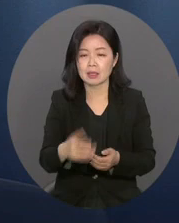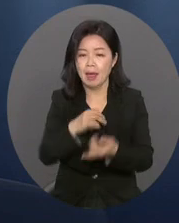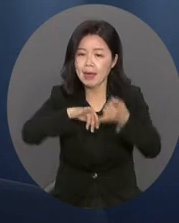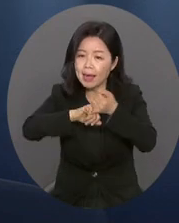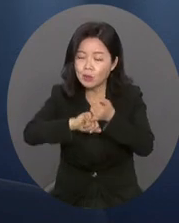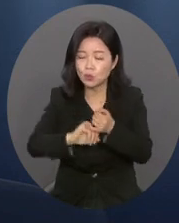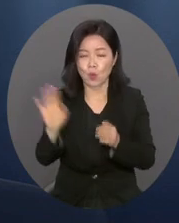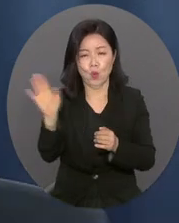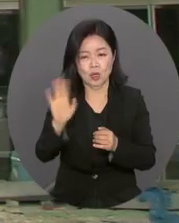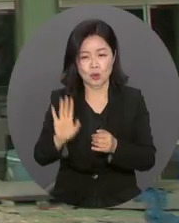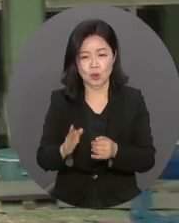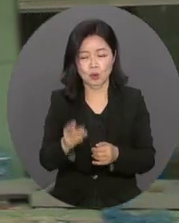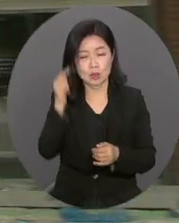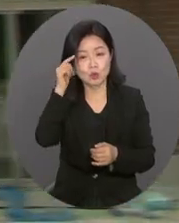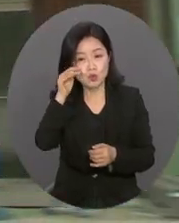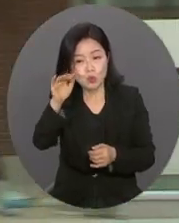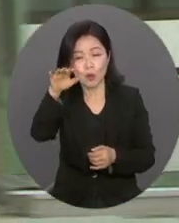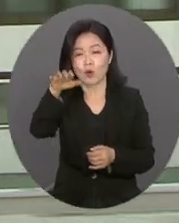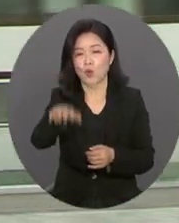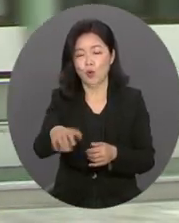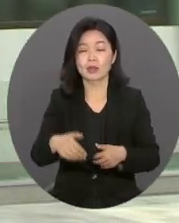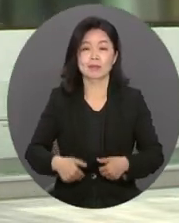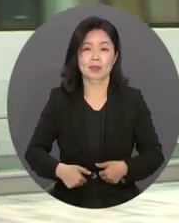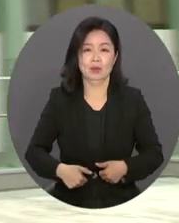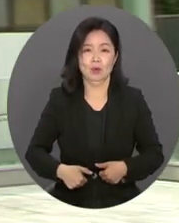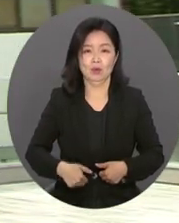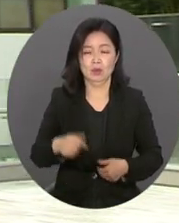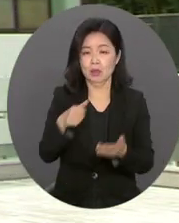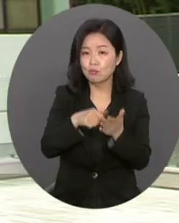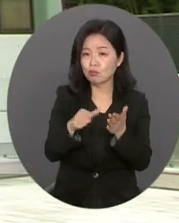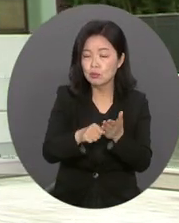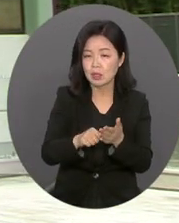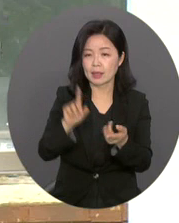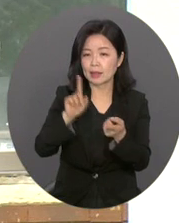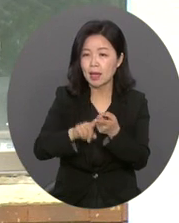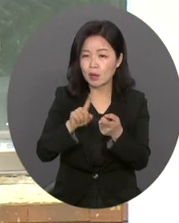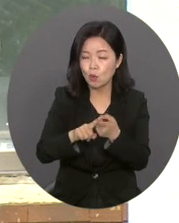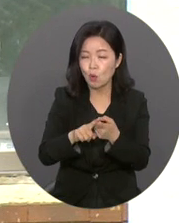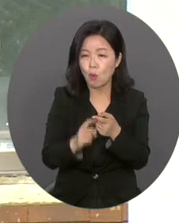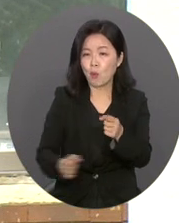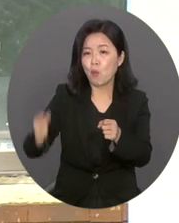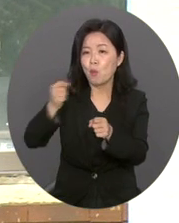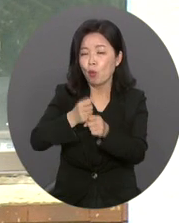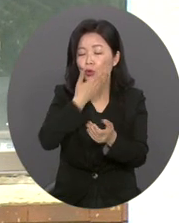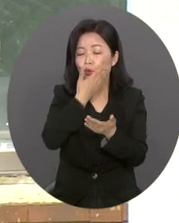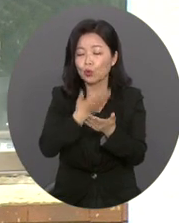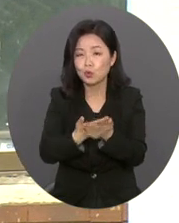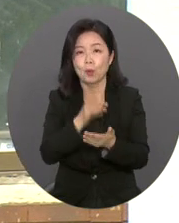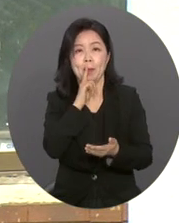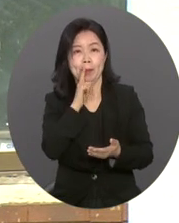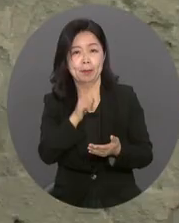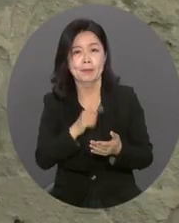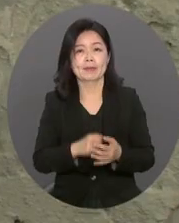더 필요한 공간입니다. 하지만 검은 비의 작품성보다는 원형 복원이 더 중요하다는 주장도 강력하게 제기되고